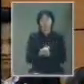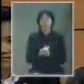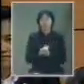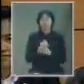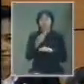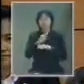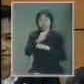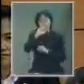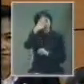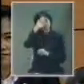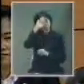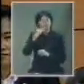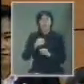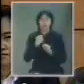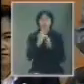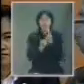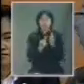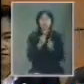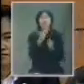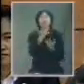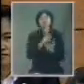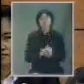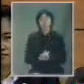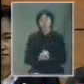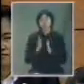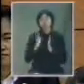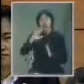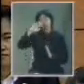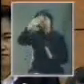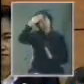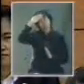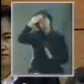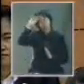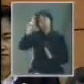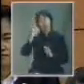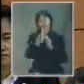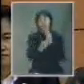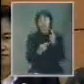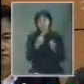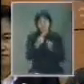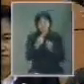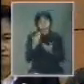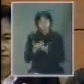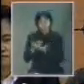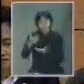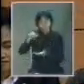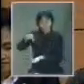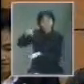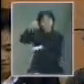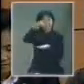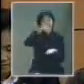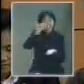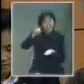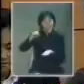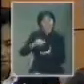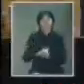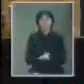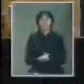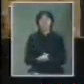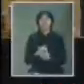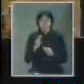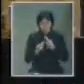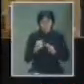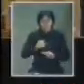ยมแต่เวลาคนป่วยนี่เราไปเยี่ยมเราจะไปซื้อตะกร้าที่ห้างสรรพสินค้า ไม่ต้องเยี่ยมผมน